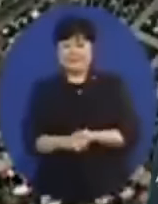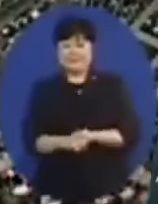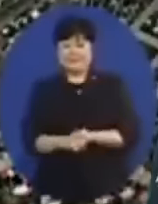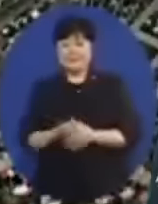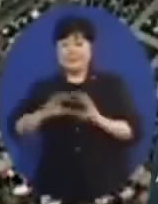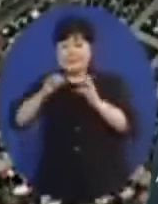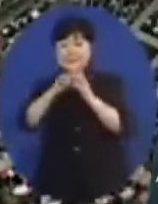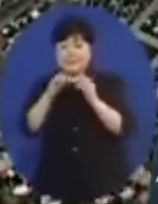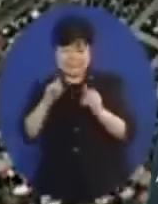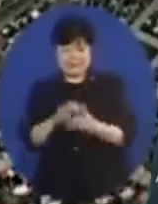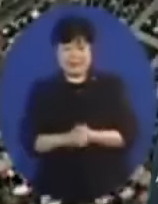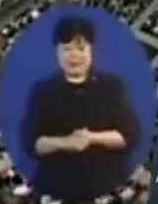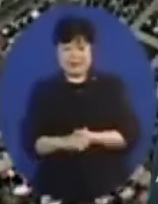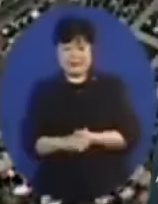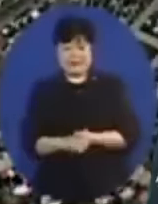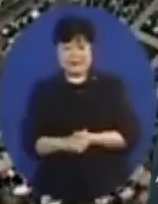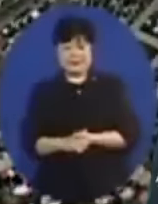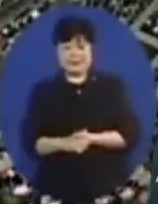세상 사람들의